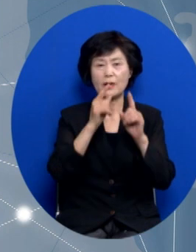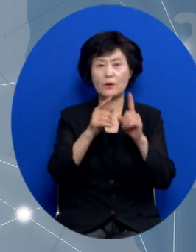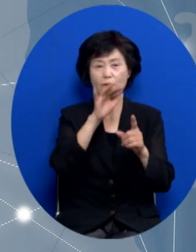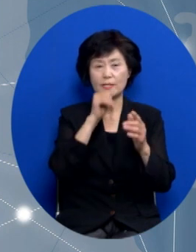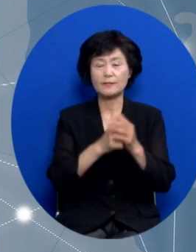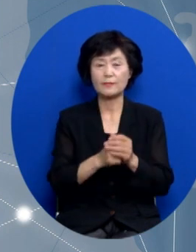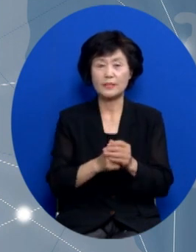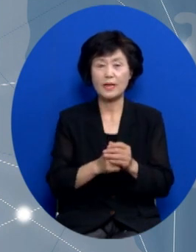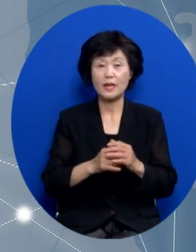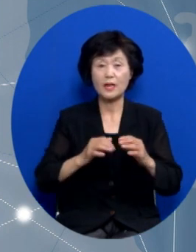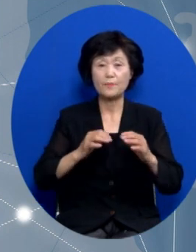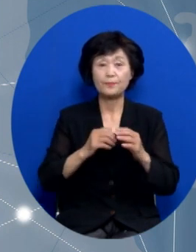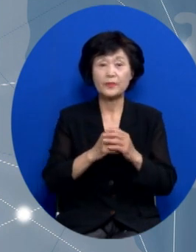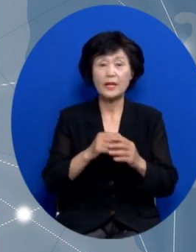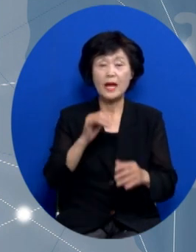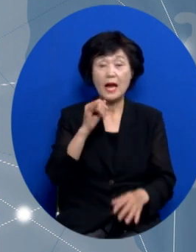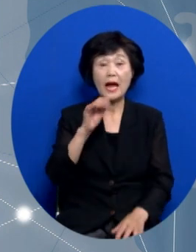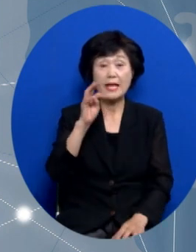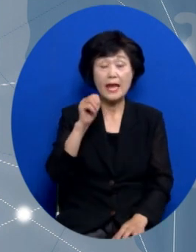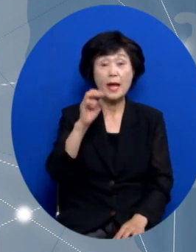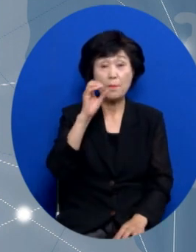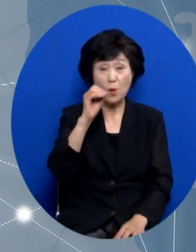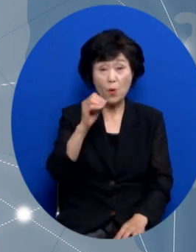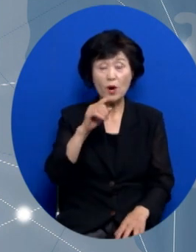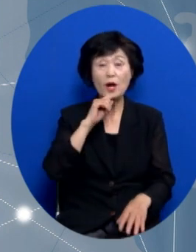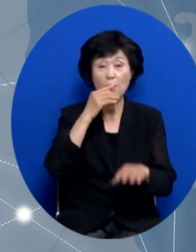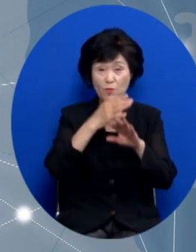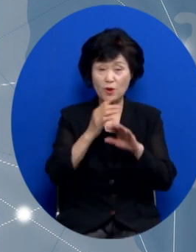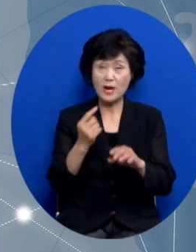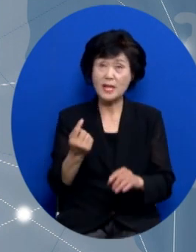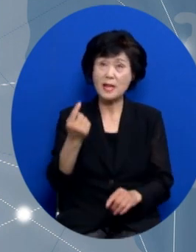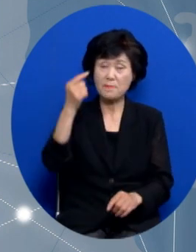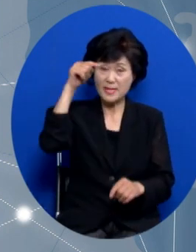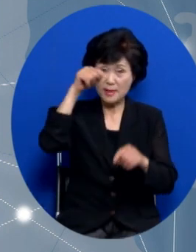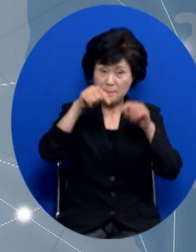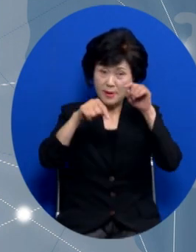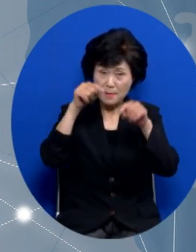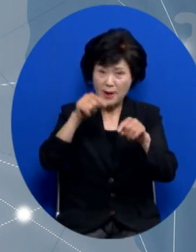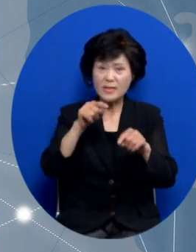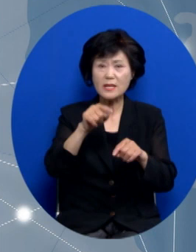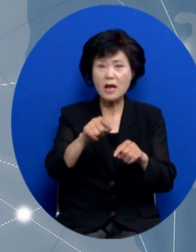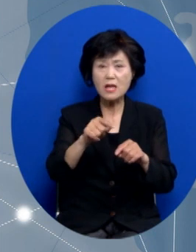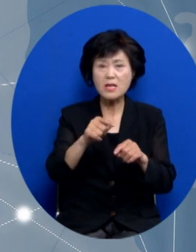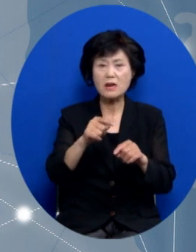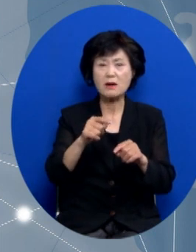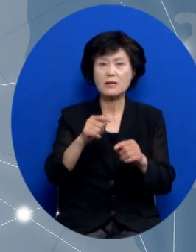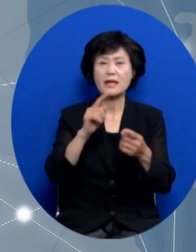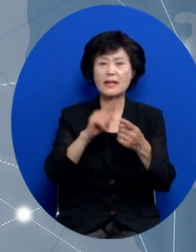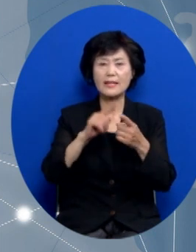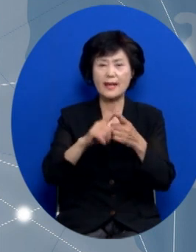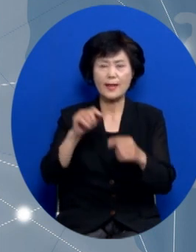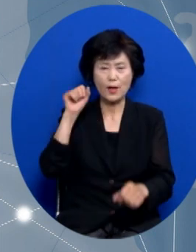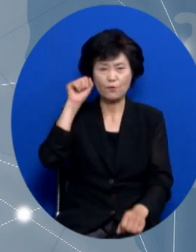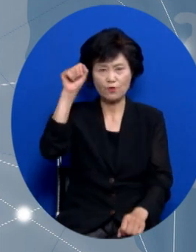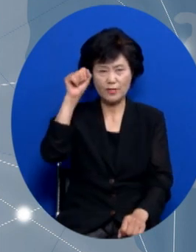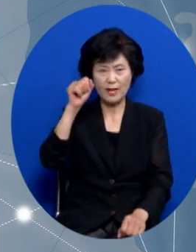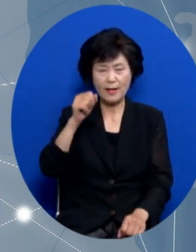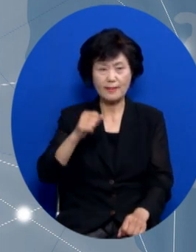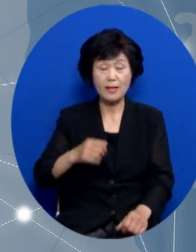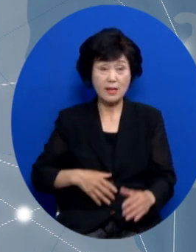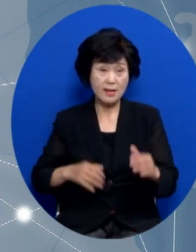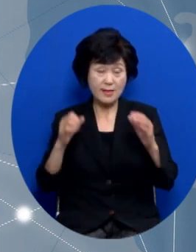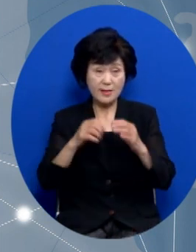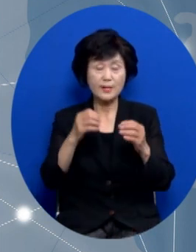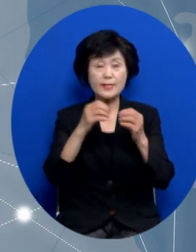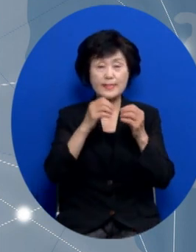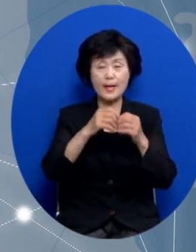산하기구인 국제해사기구 IMO가 북한의 미사일 발사를 규탄하는 결의문을 처음 채택했습니다. IMO는